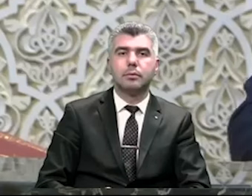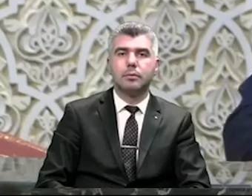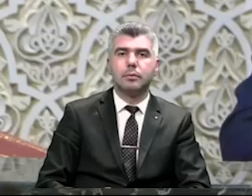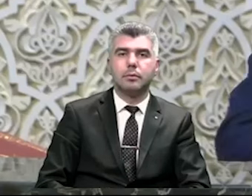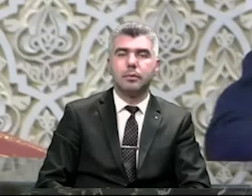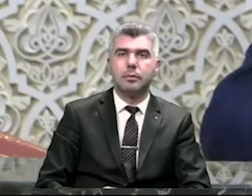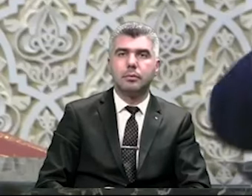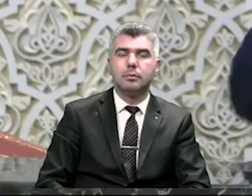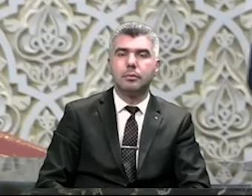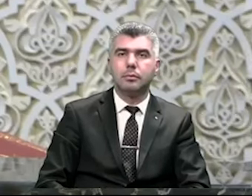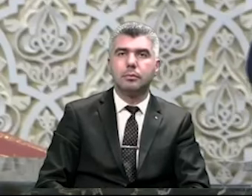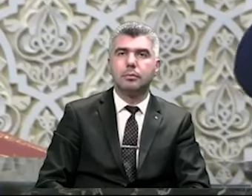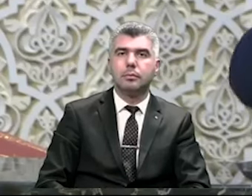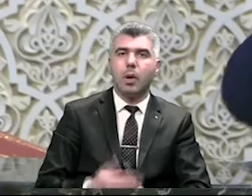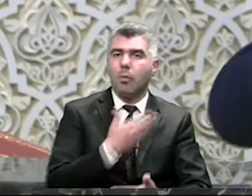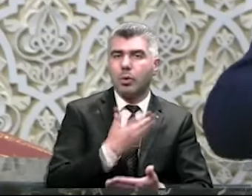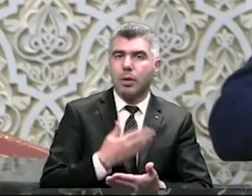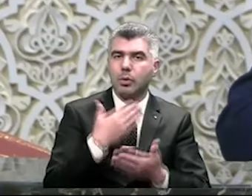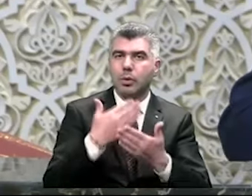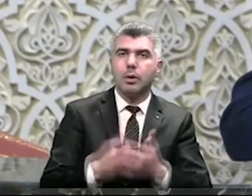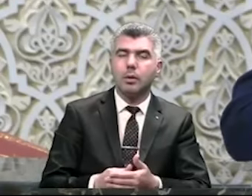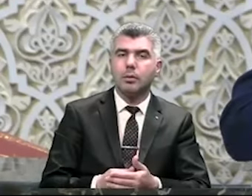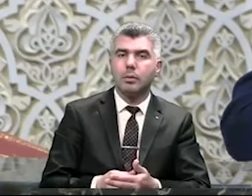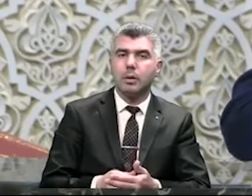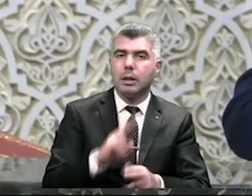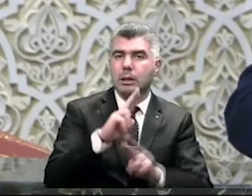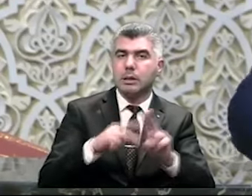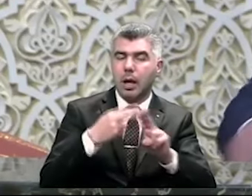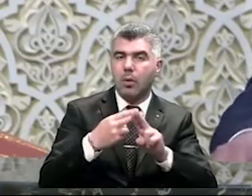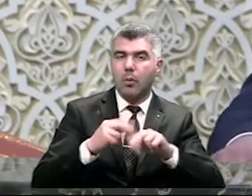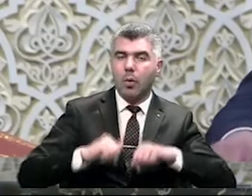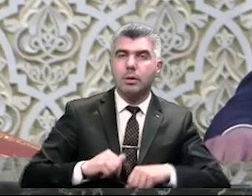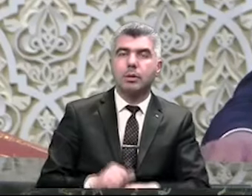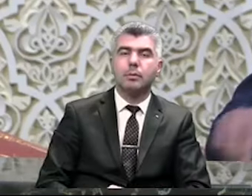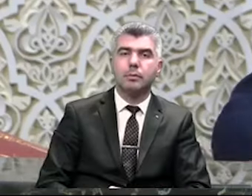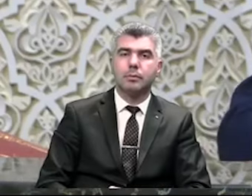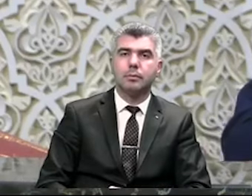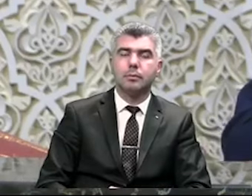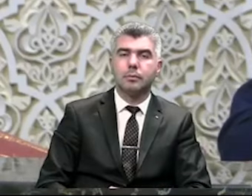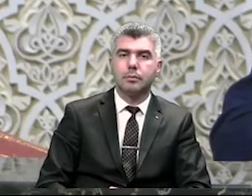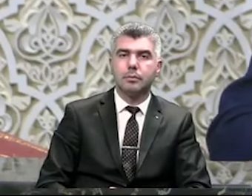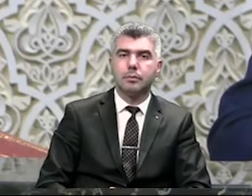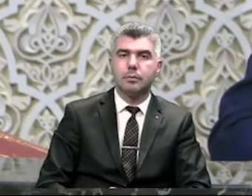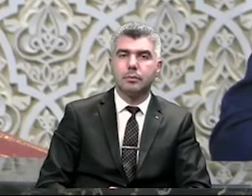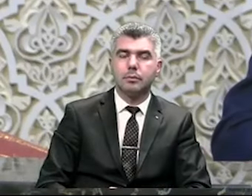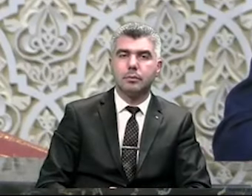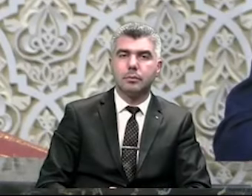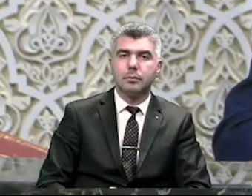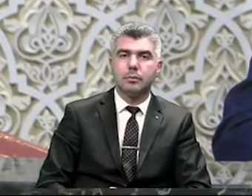ووزير سيد المستشار المحترم كلمه لكم السيد الوزير لو بغيت تفاعلوا مع التعقيب في اطار ما تبقى من